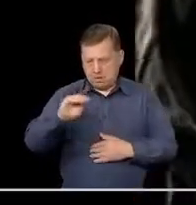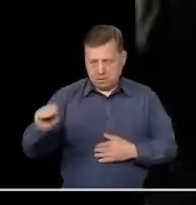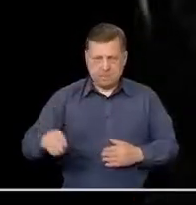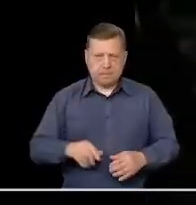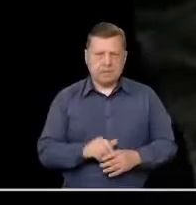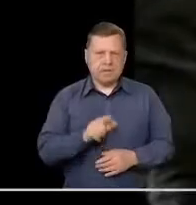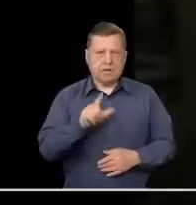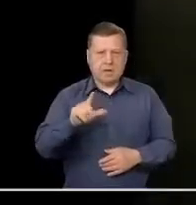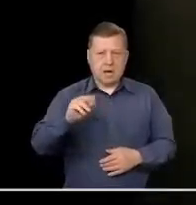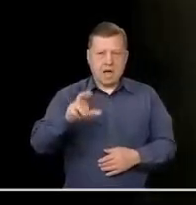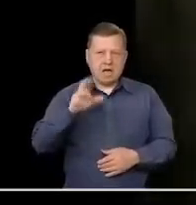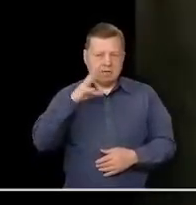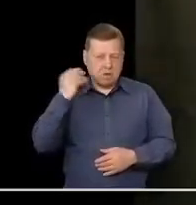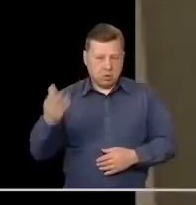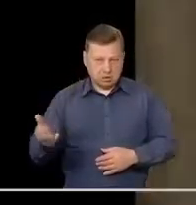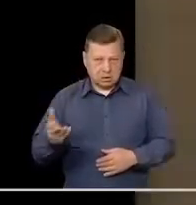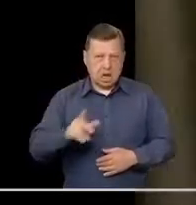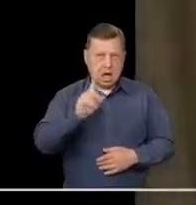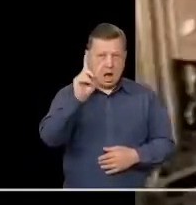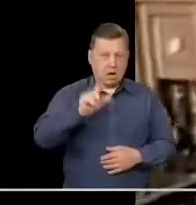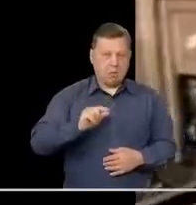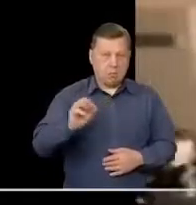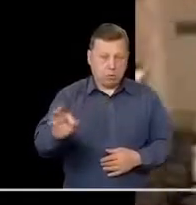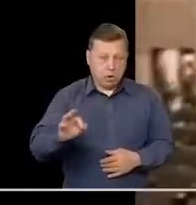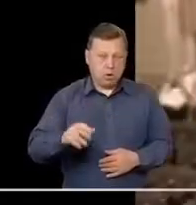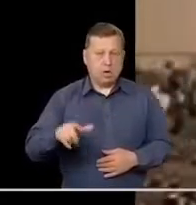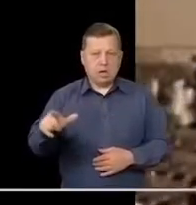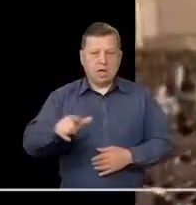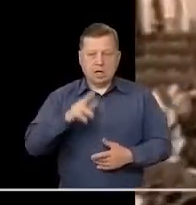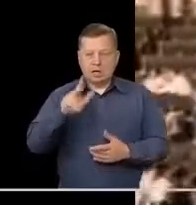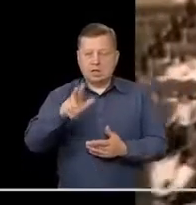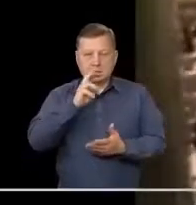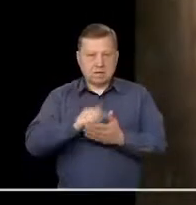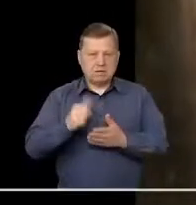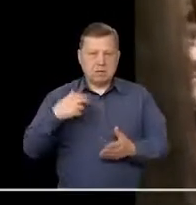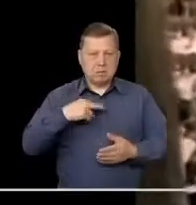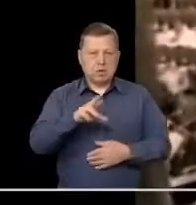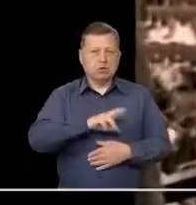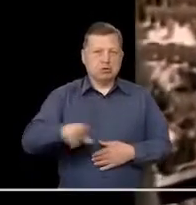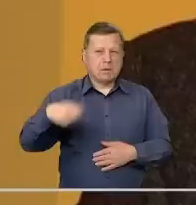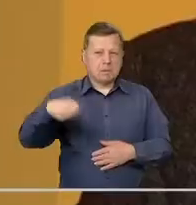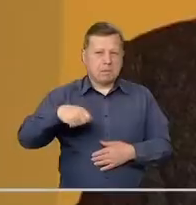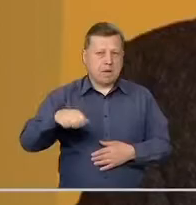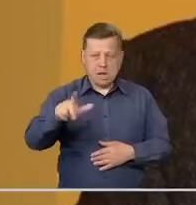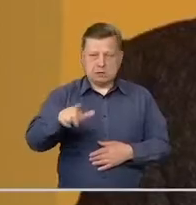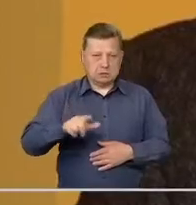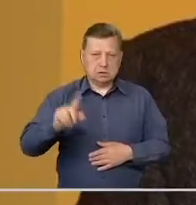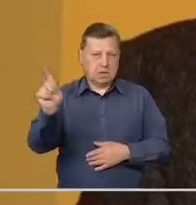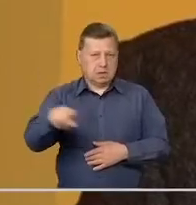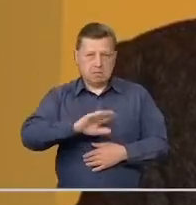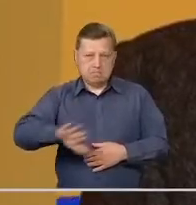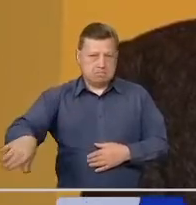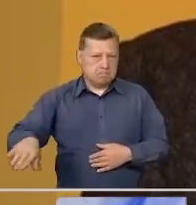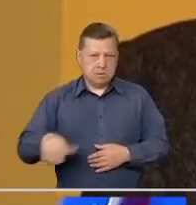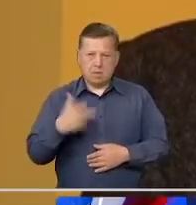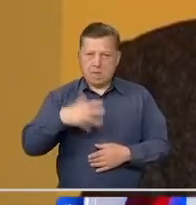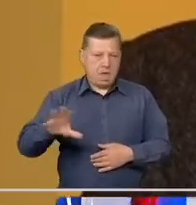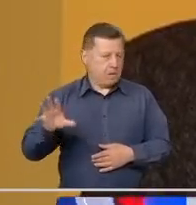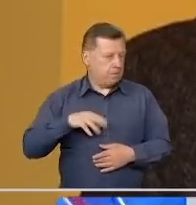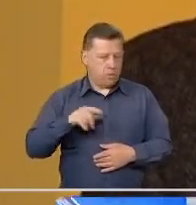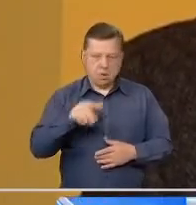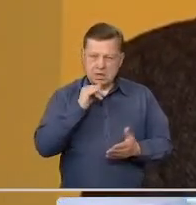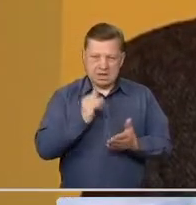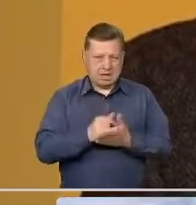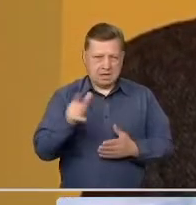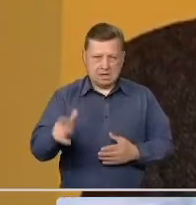Lech Wałęsa. Ale krótko potem oświadczenie zostało wycofane przez rzecznika prezydenta. Mówi: nie było takiego listu, nie